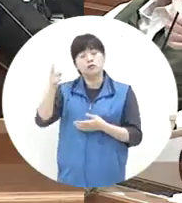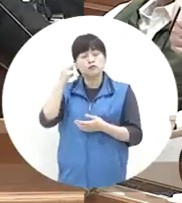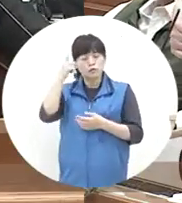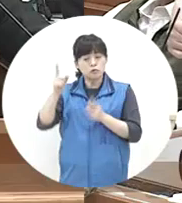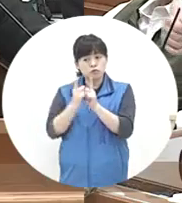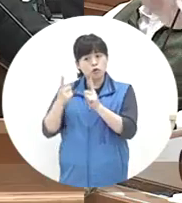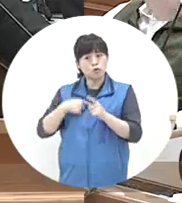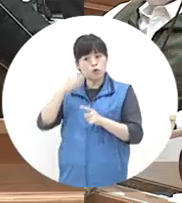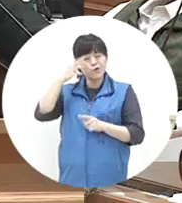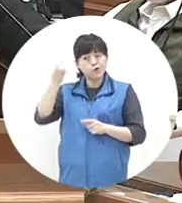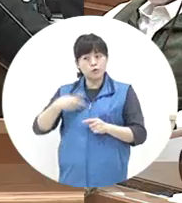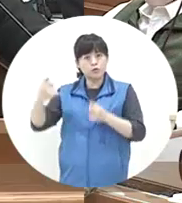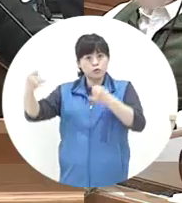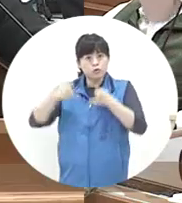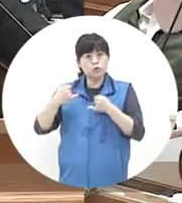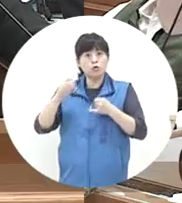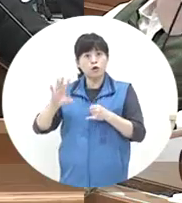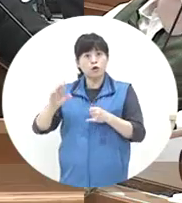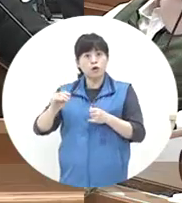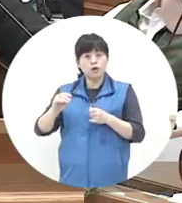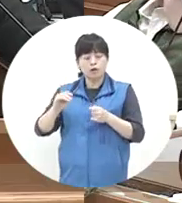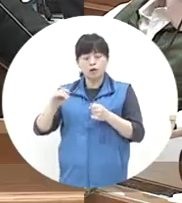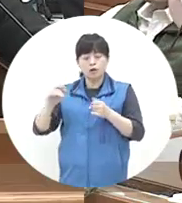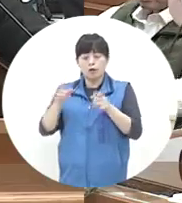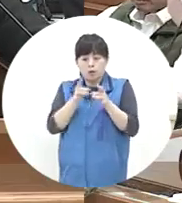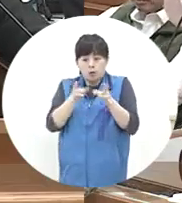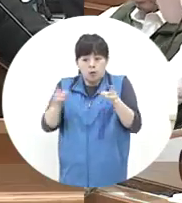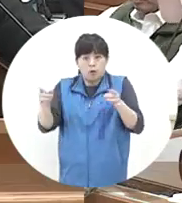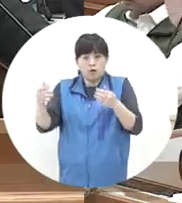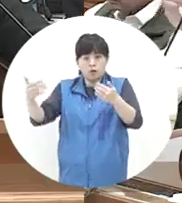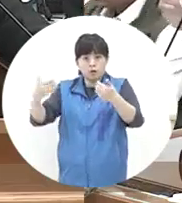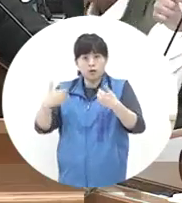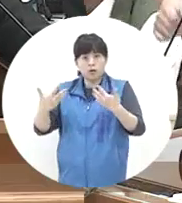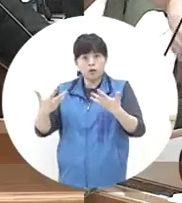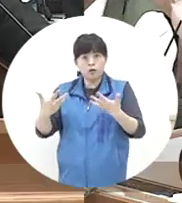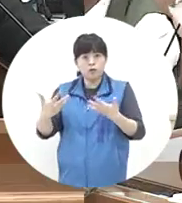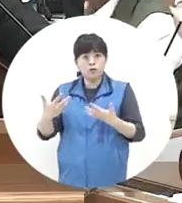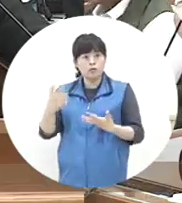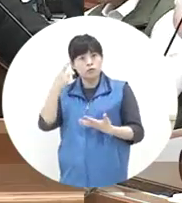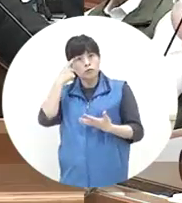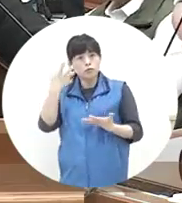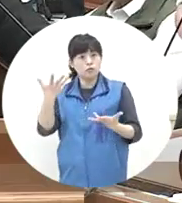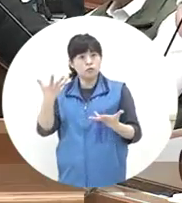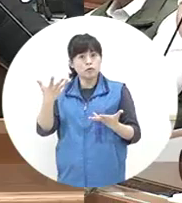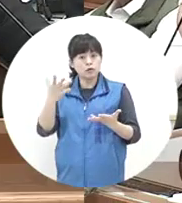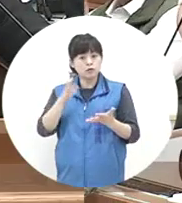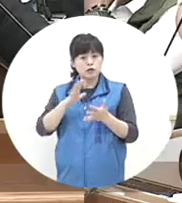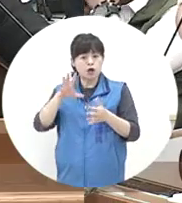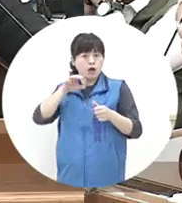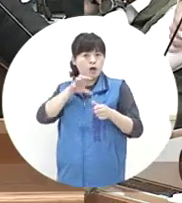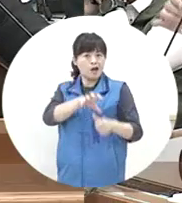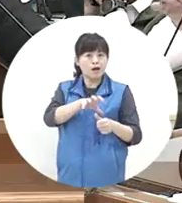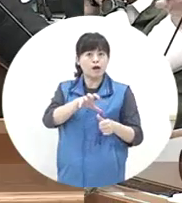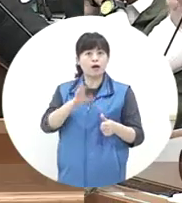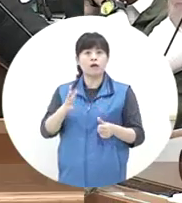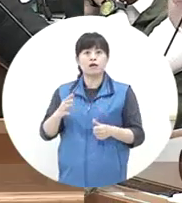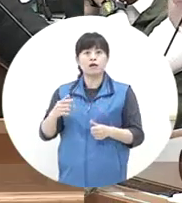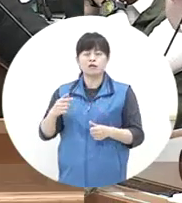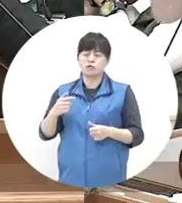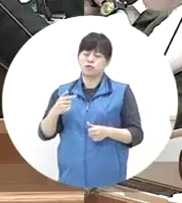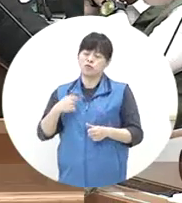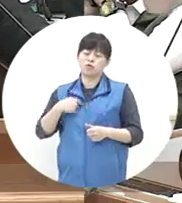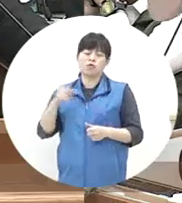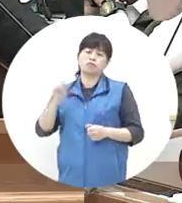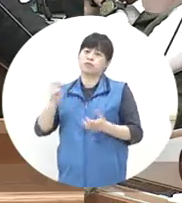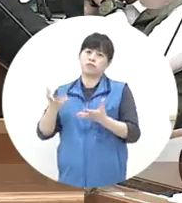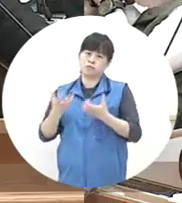视？或是非但对着我们啊，对着我们有敌视，或是来压迫我们， 这个是我们没有办法接受的。 不